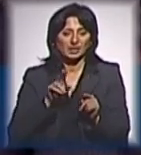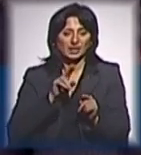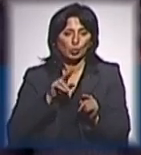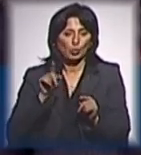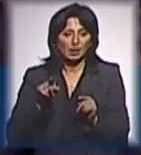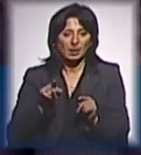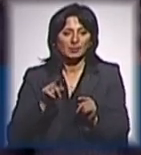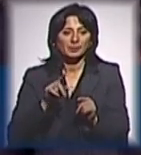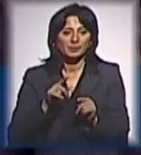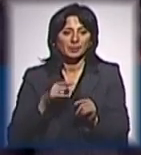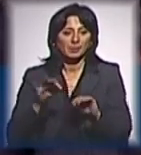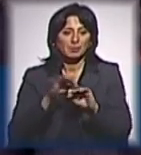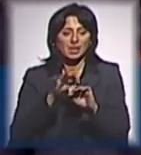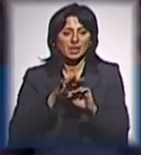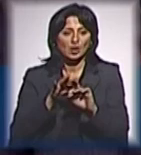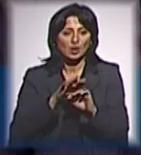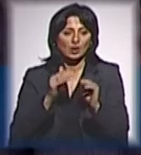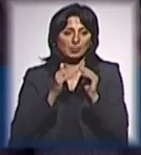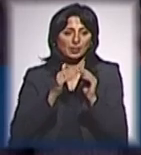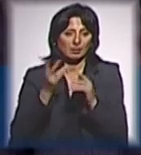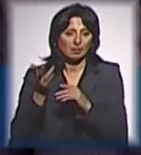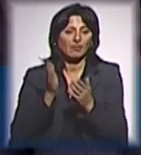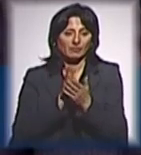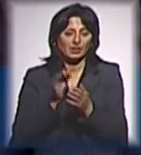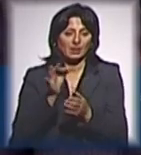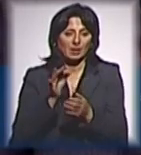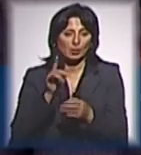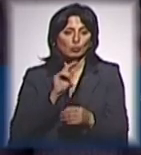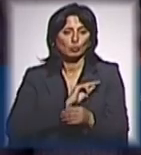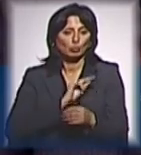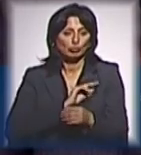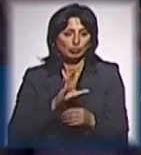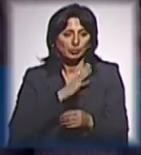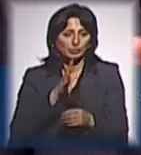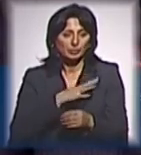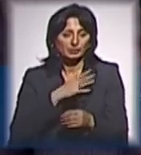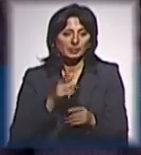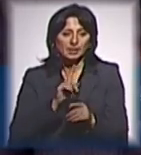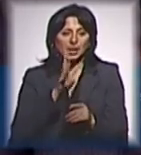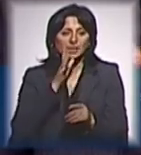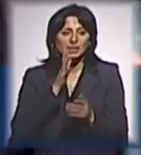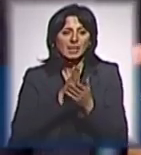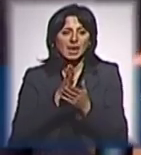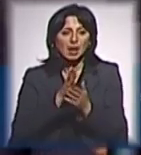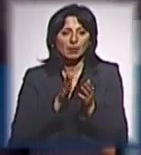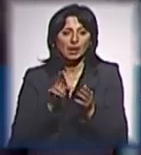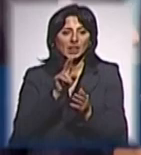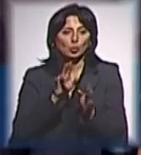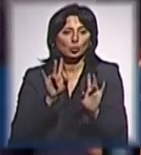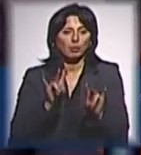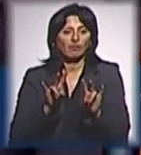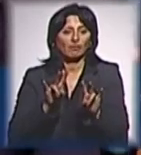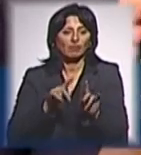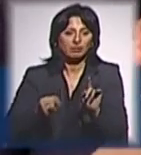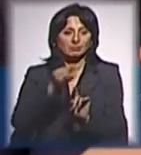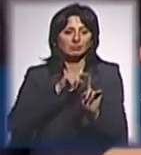განმავლობაში, ჩემი მეუღლე ლიბინა დღესაც ამ რაიონშია, მუშაობდი და გარკვეული წლები არ გავცდენილ ვარ ამ რაიონს, სულ